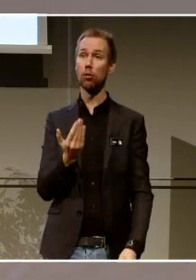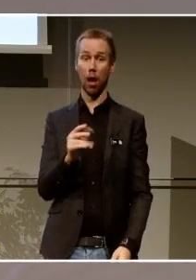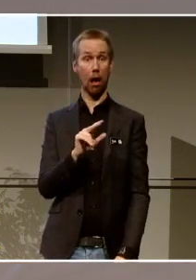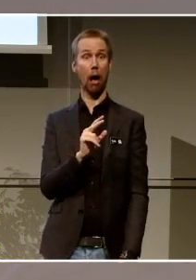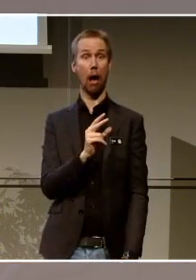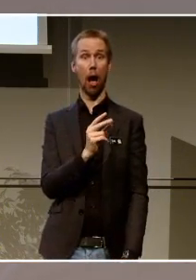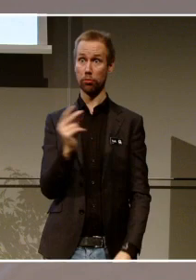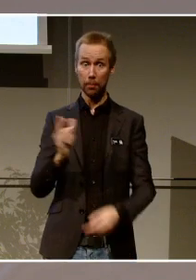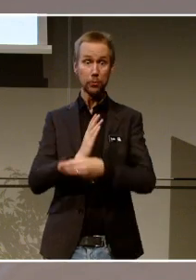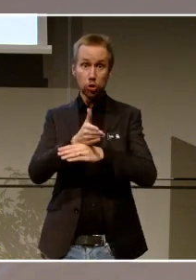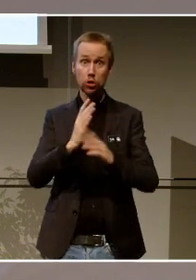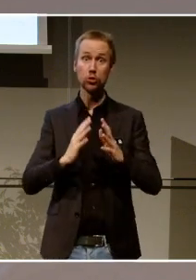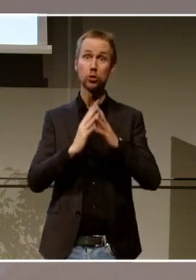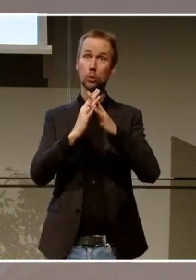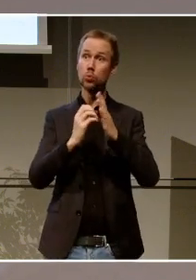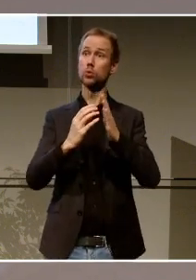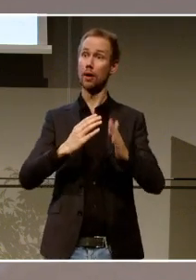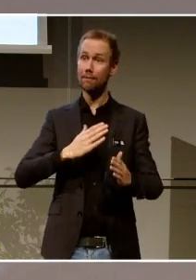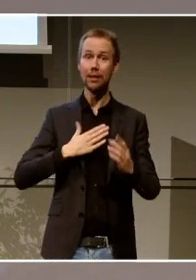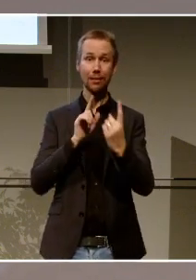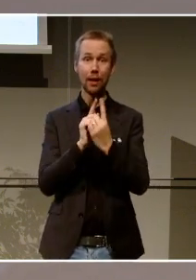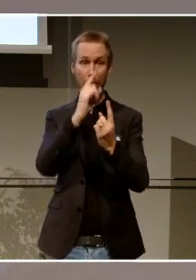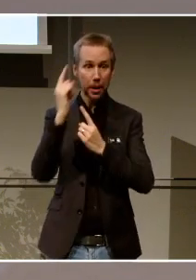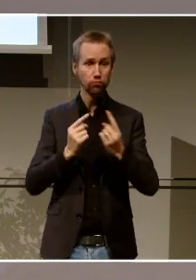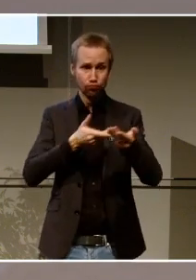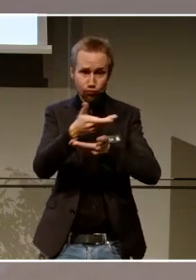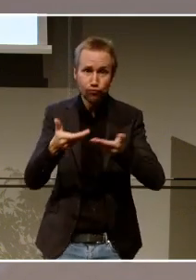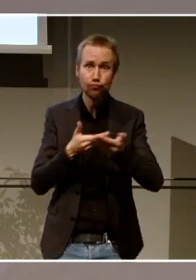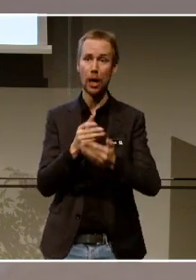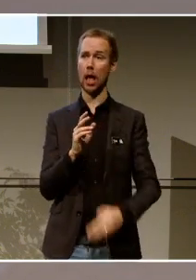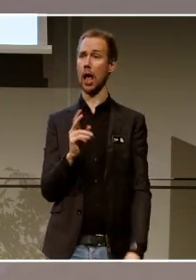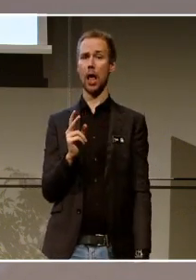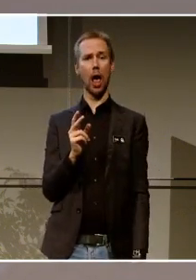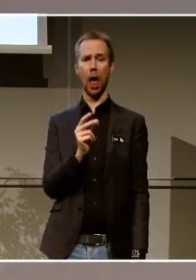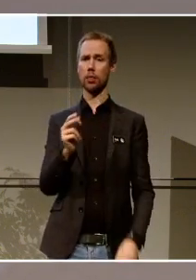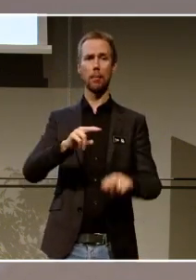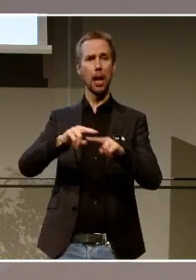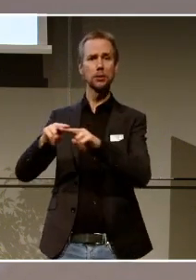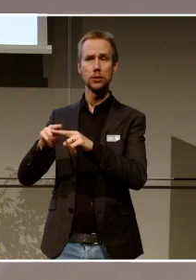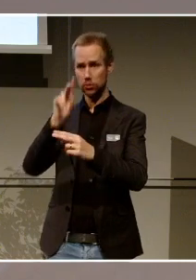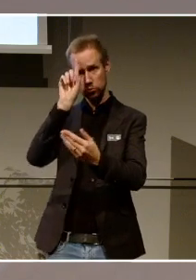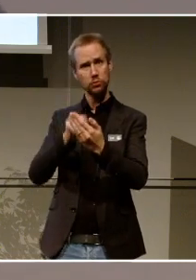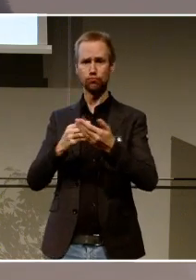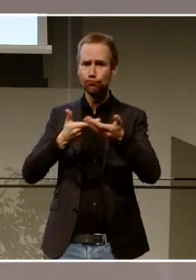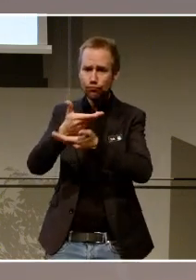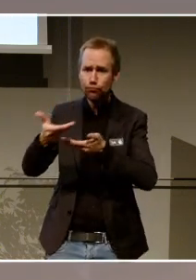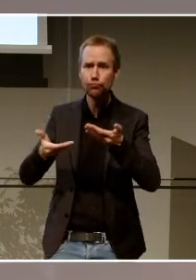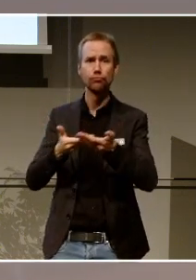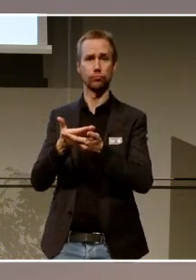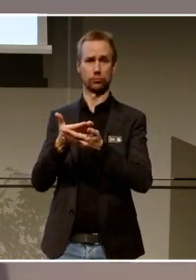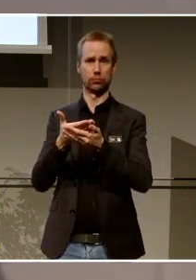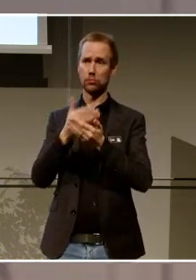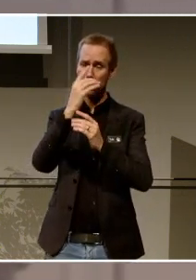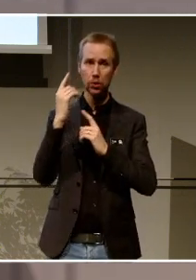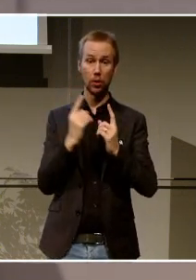för att träffa människor och ha den interaktionen. Eller går till andra lokaler för att ha interaktion med människor. En annan sån typ